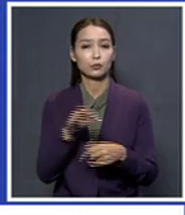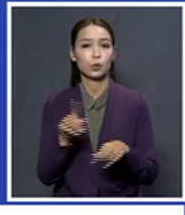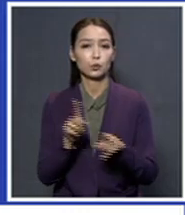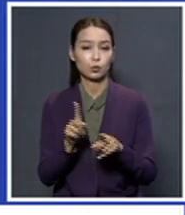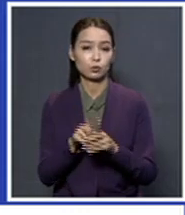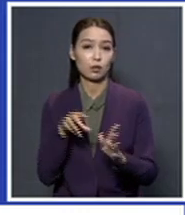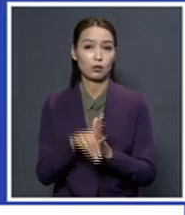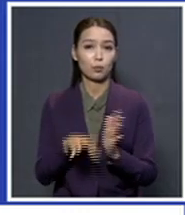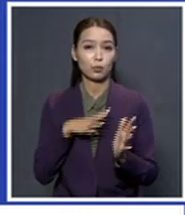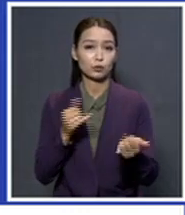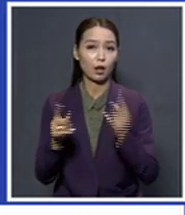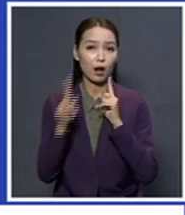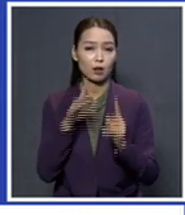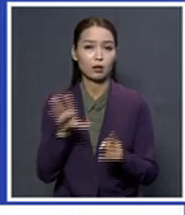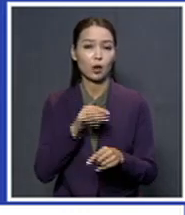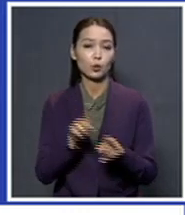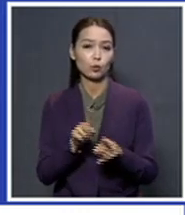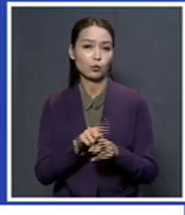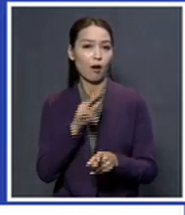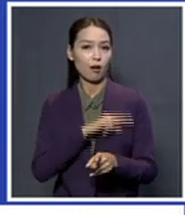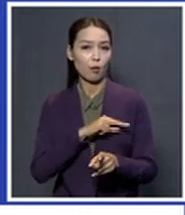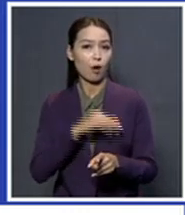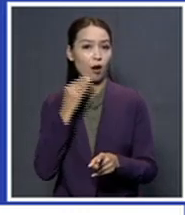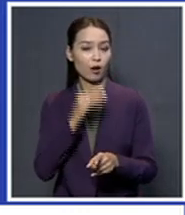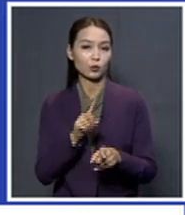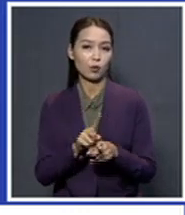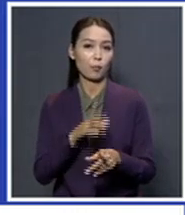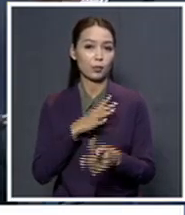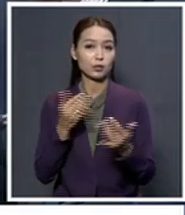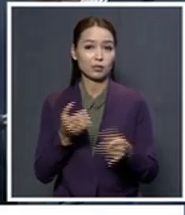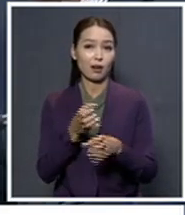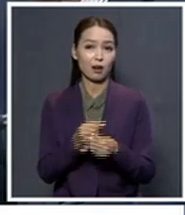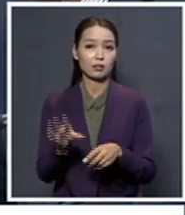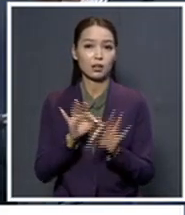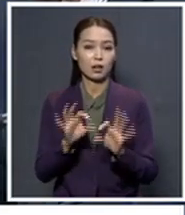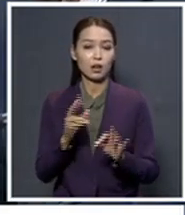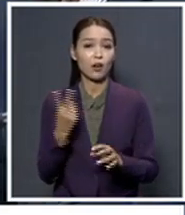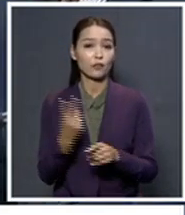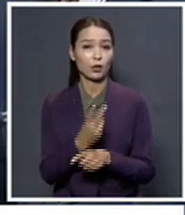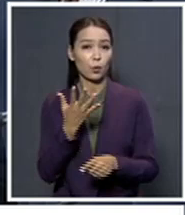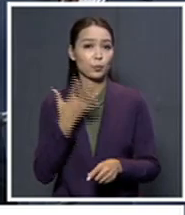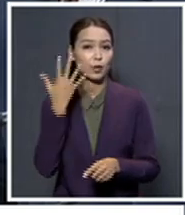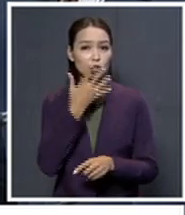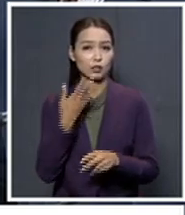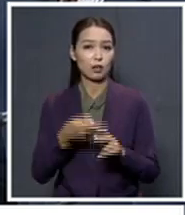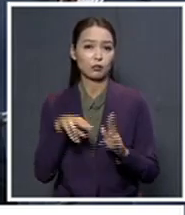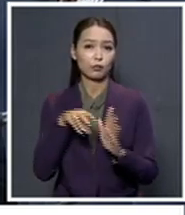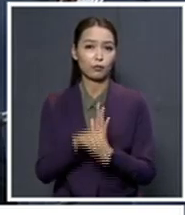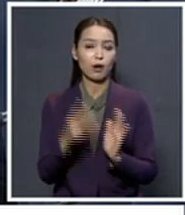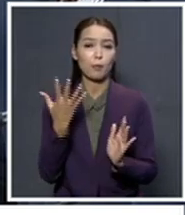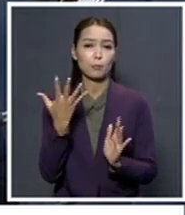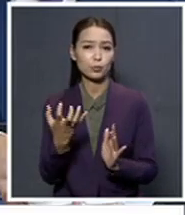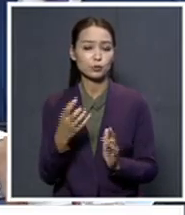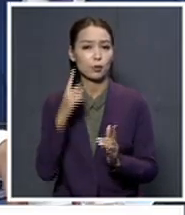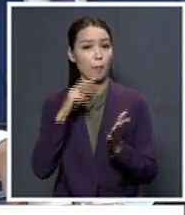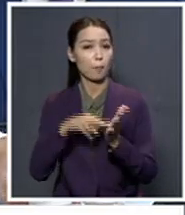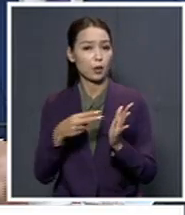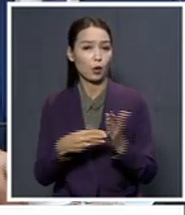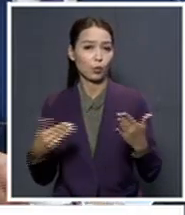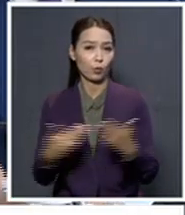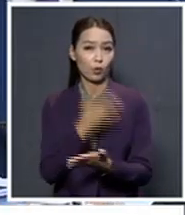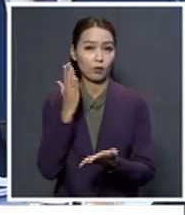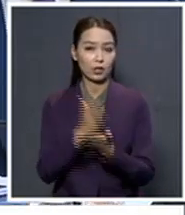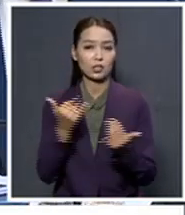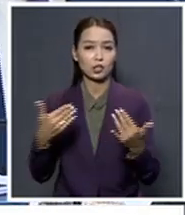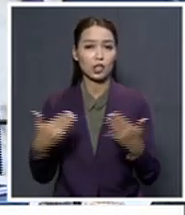атқарып шыққан жұмысына баға берді. Қысқаша тоқталсақ, екінші 5 жылдықтың еншісінде 500 жаңа жоба бар. Жаңадан қолданысқа